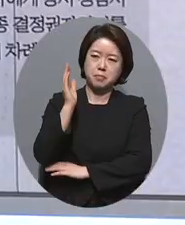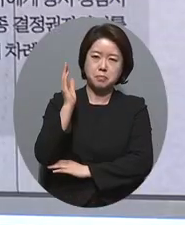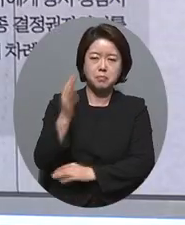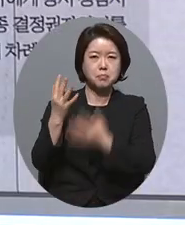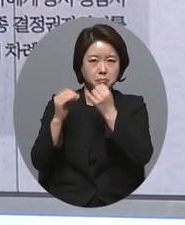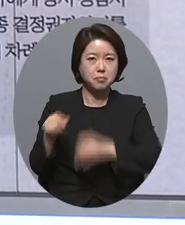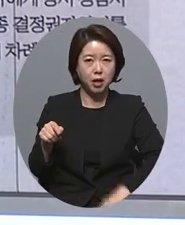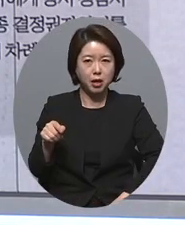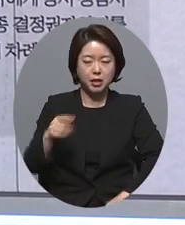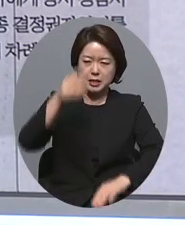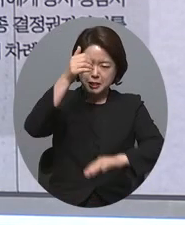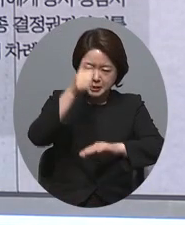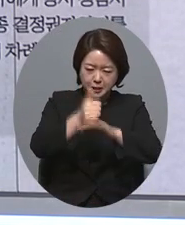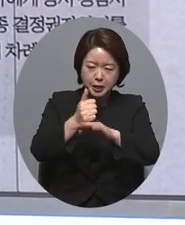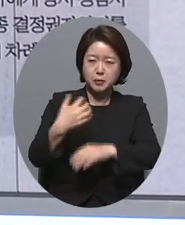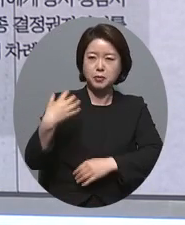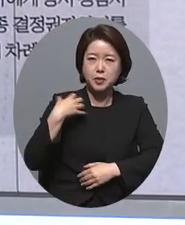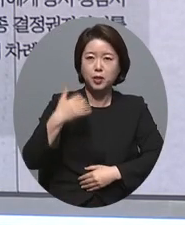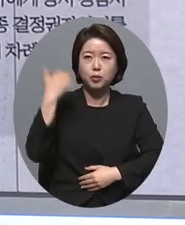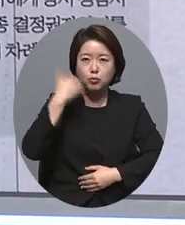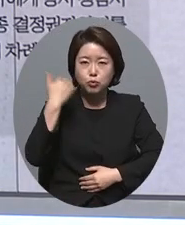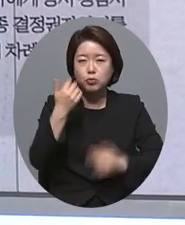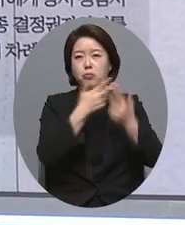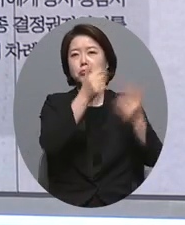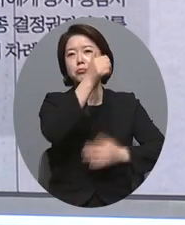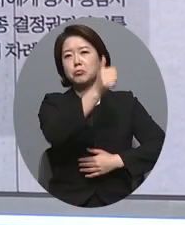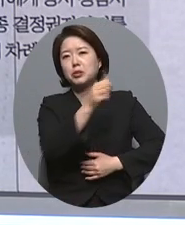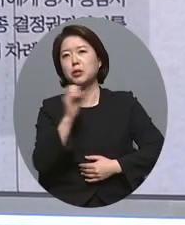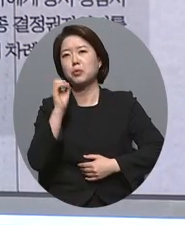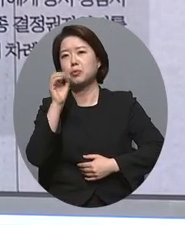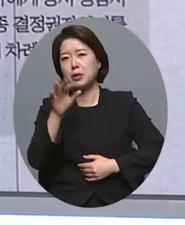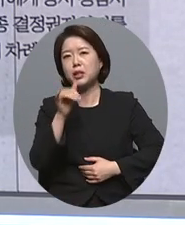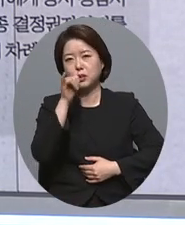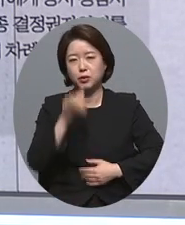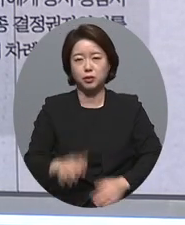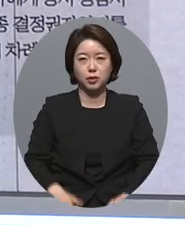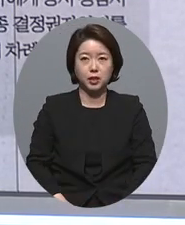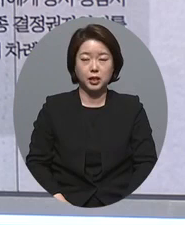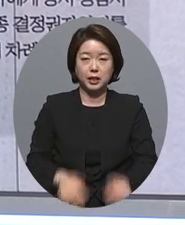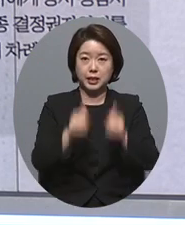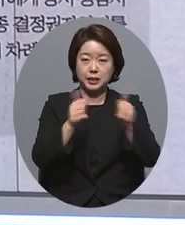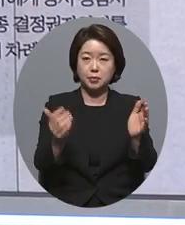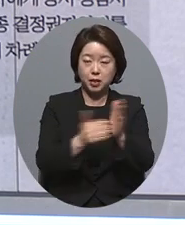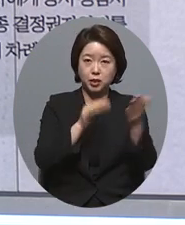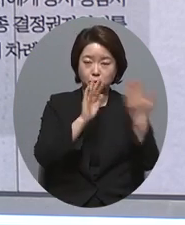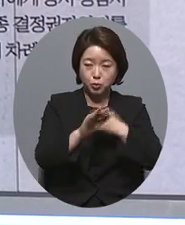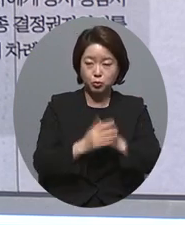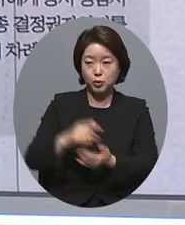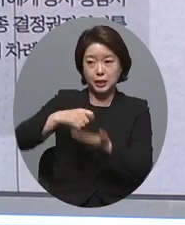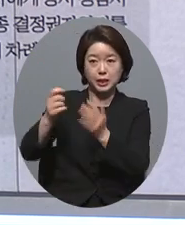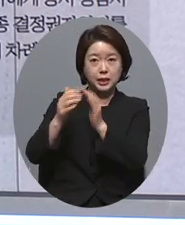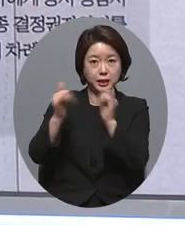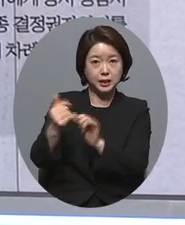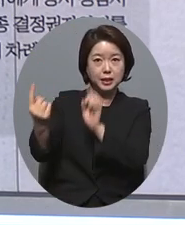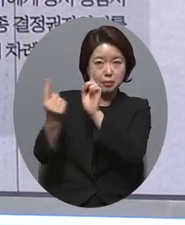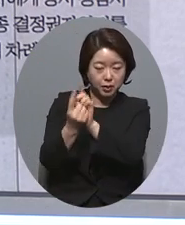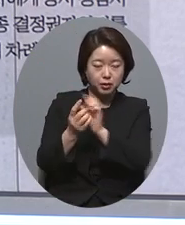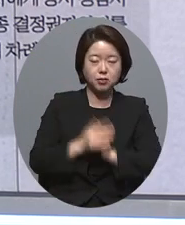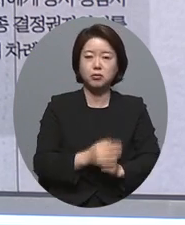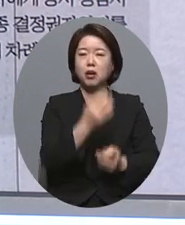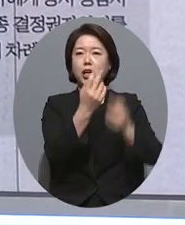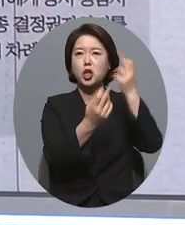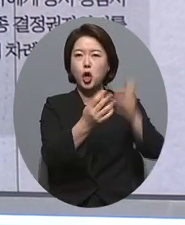책임은 이 대표에 있다고 강조한 겁니다. 자, 유 전 본부장은 재판이 끝난 뒤에도 기자들에게 형제로 불렸던